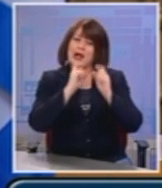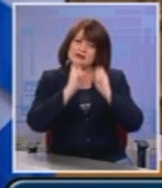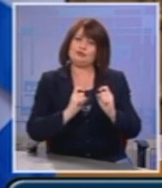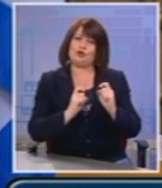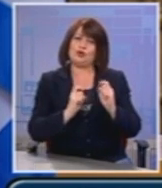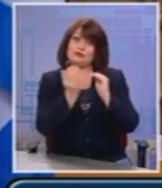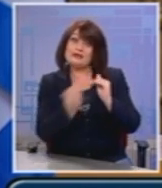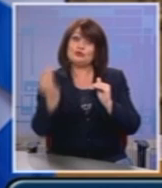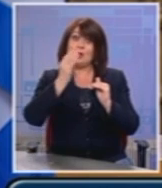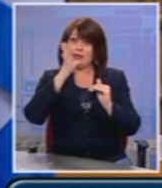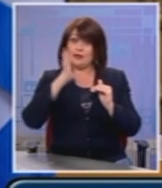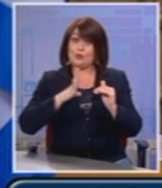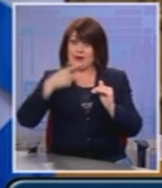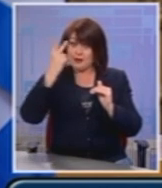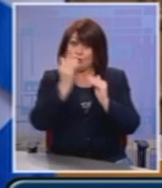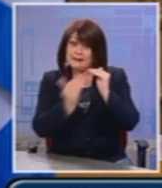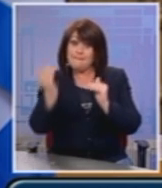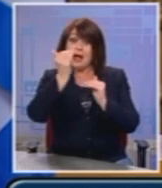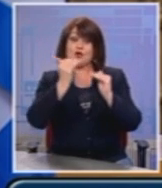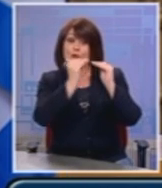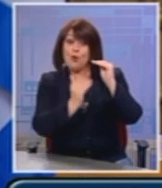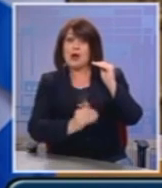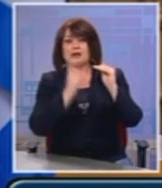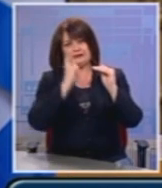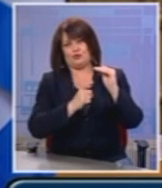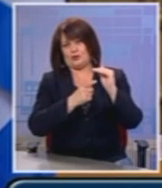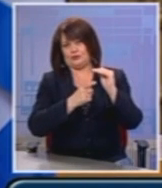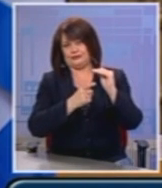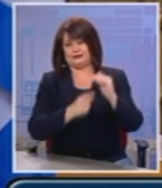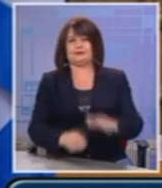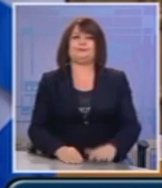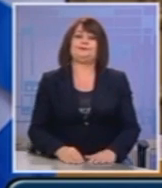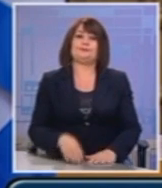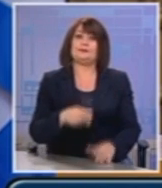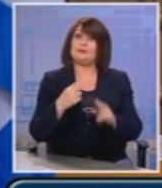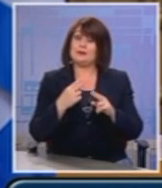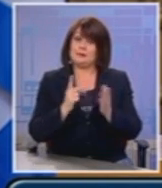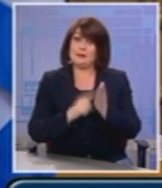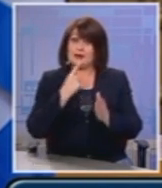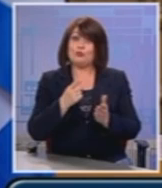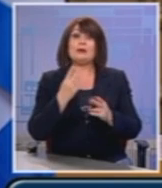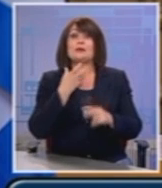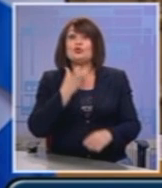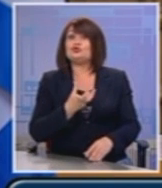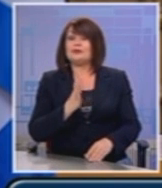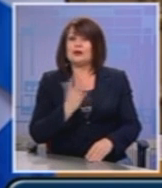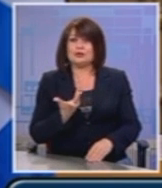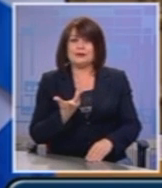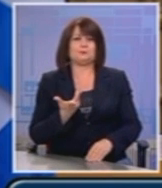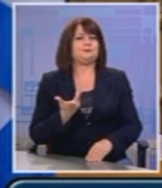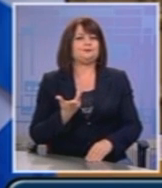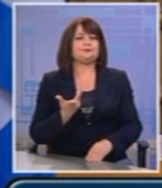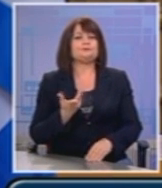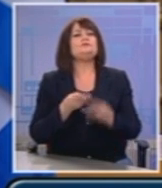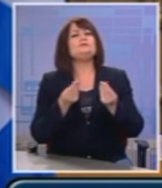υποχρεώσεις είναι χαρακτηριστικό και πολύ σοβαρό το γεγονός ότι με